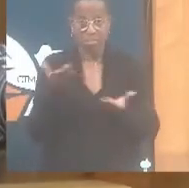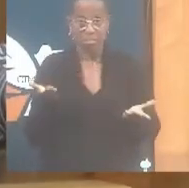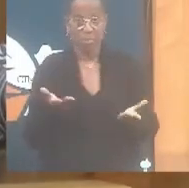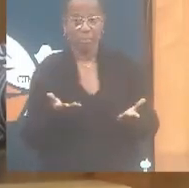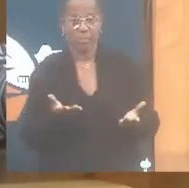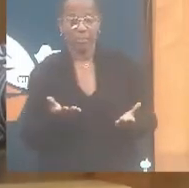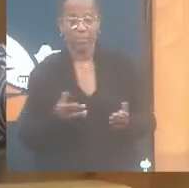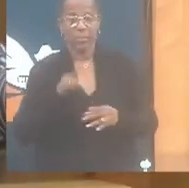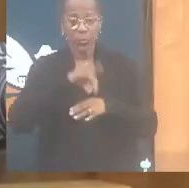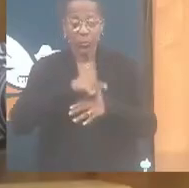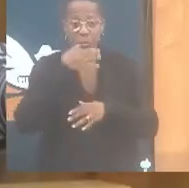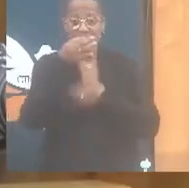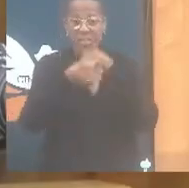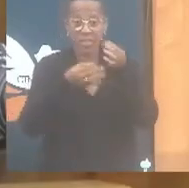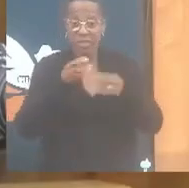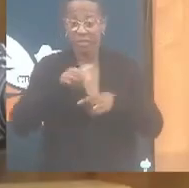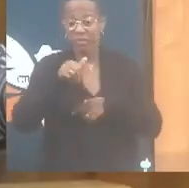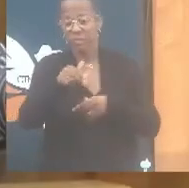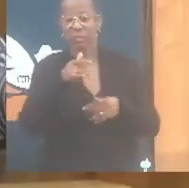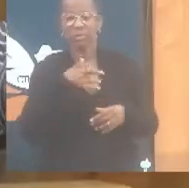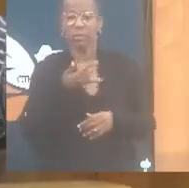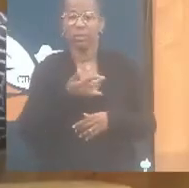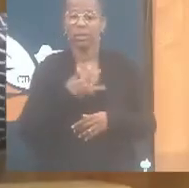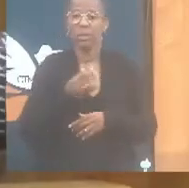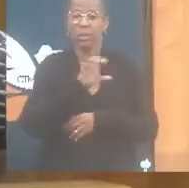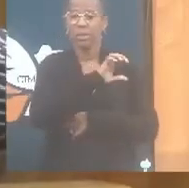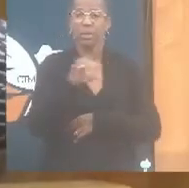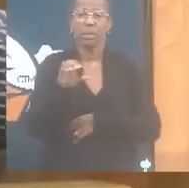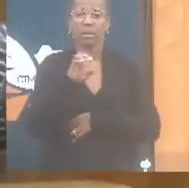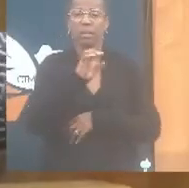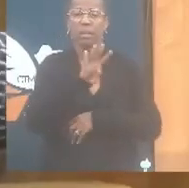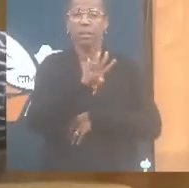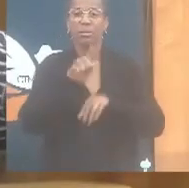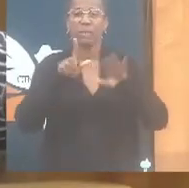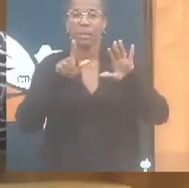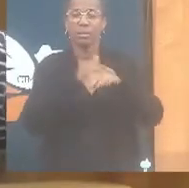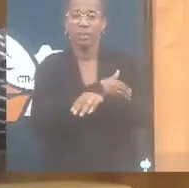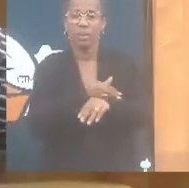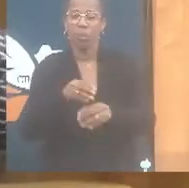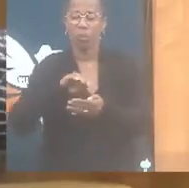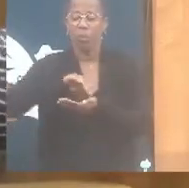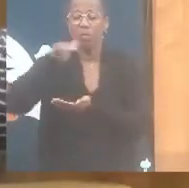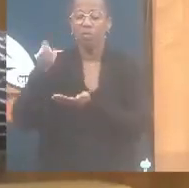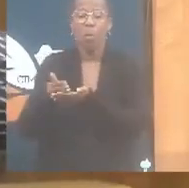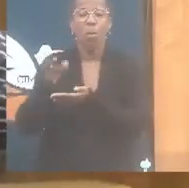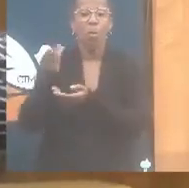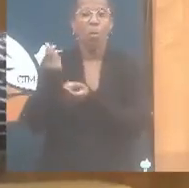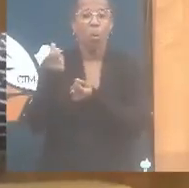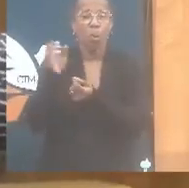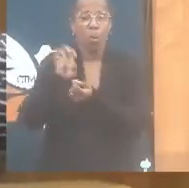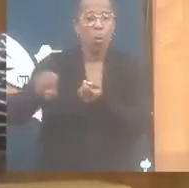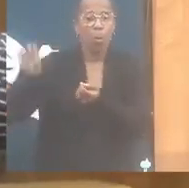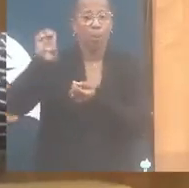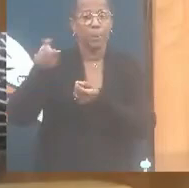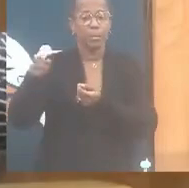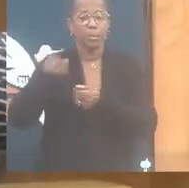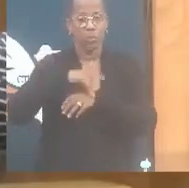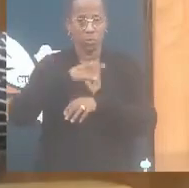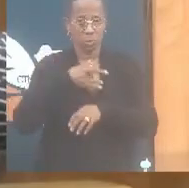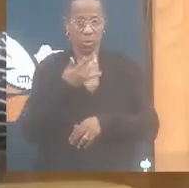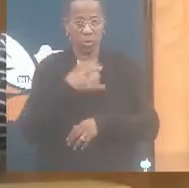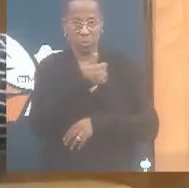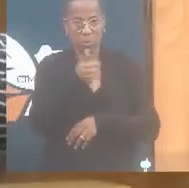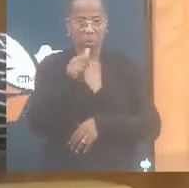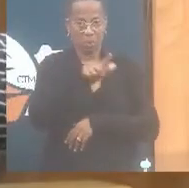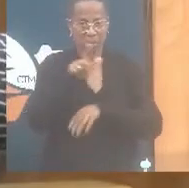Vous aviez annoncé que vous auriez mobilisé 147 millions de fonds européens. Mais vous aviez mobilisé que 27%